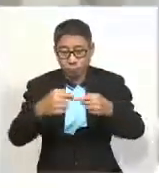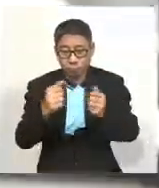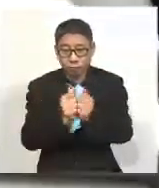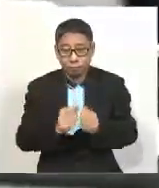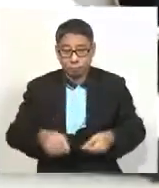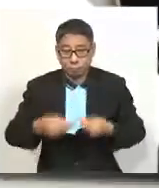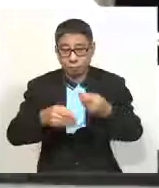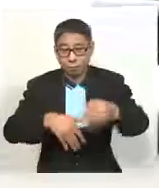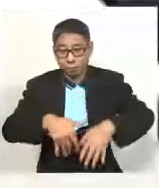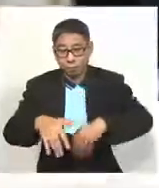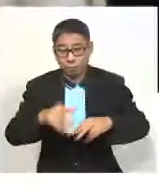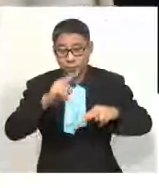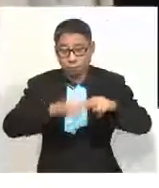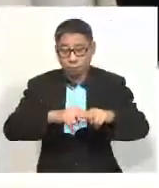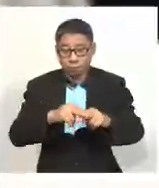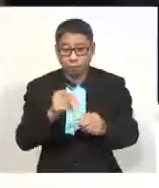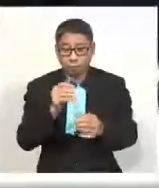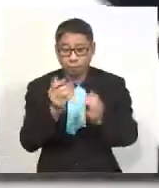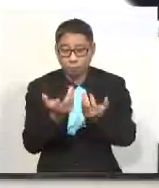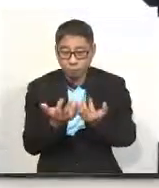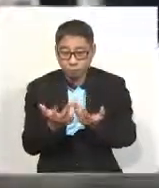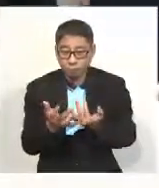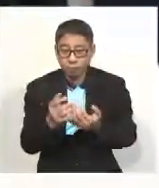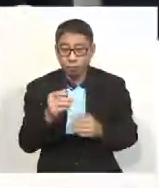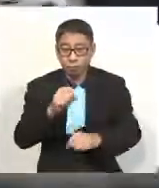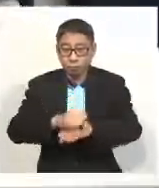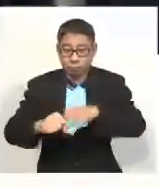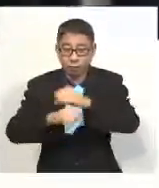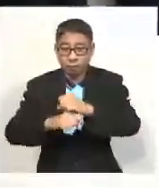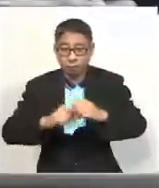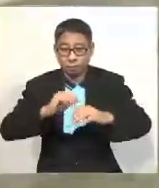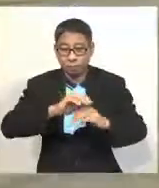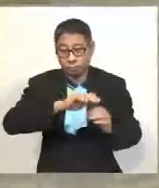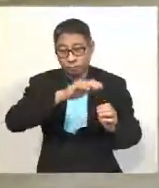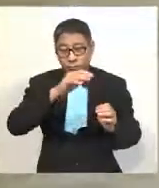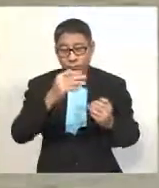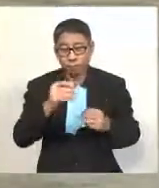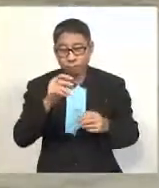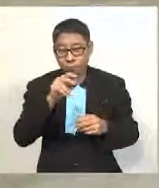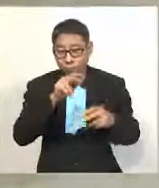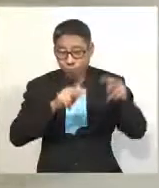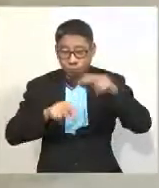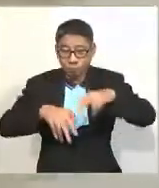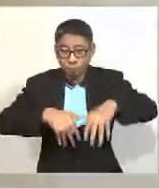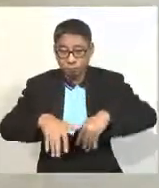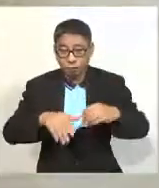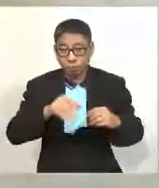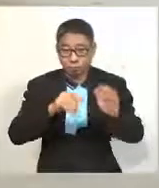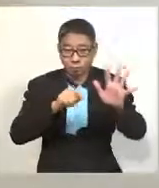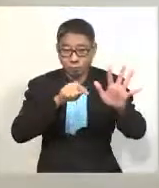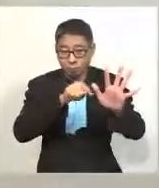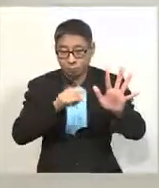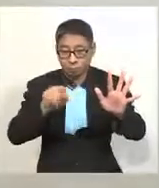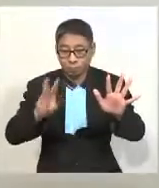จะจัดให้ประชาชนได้เฝ้ารับเสด็จโดยจุดก่อสร้างอัฐจันทร์คาดว่าจะมีประชาชน 5-6